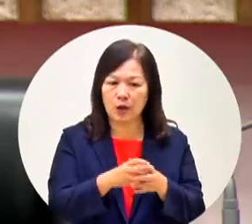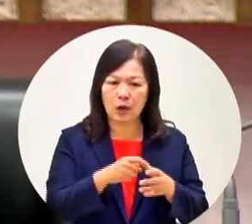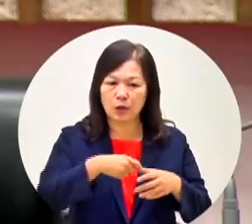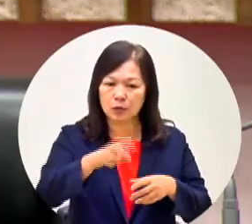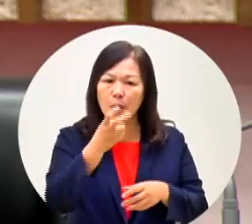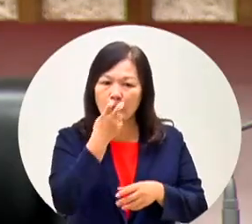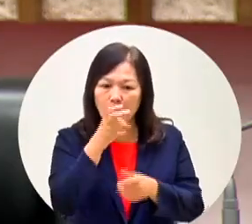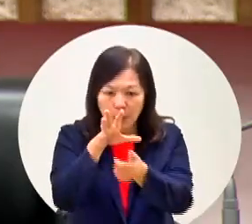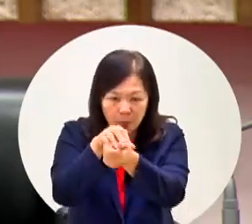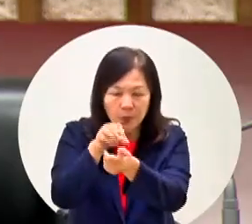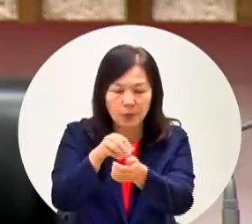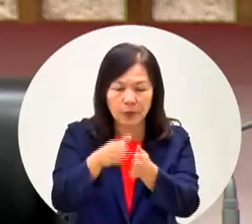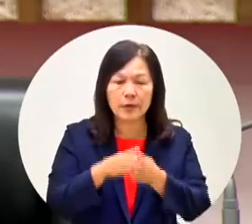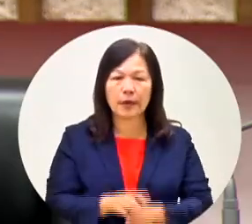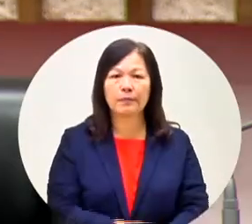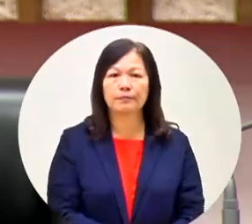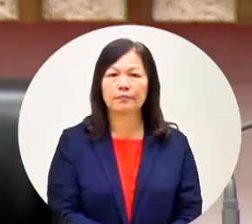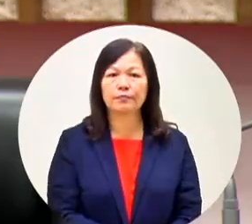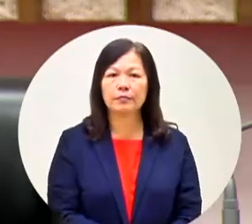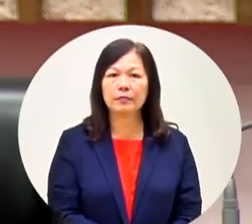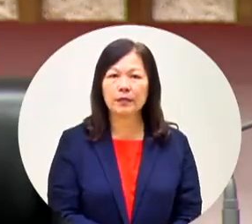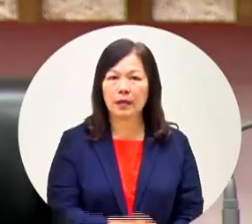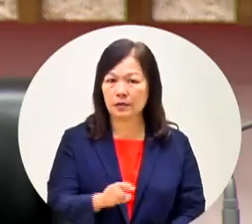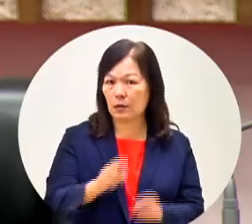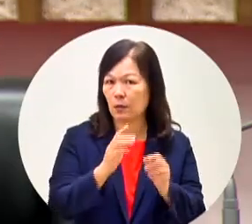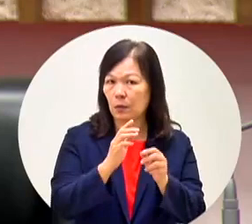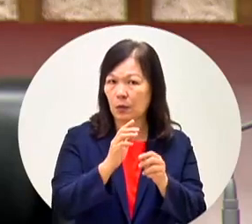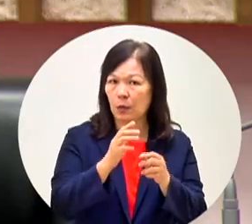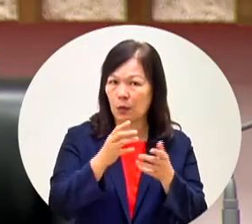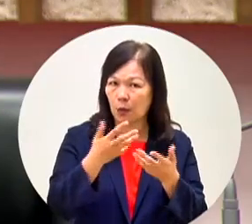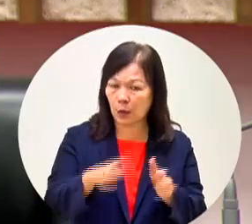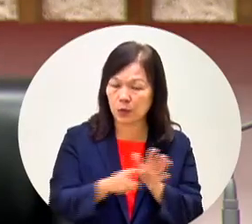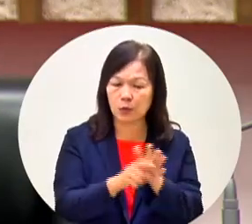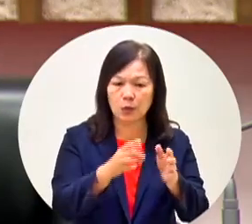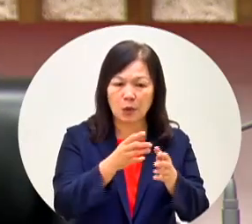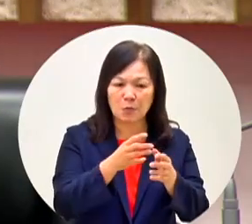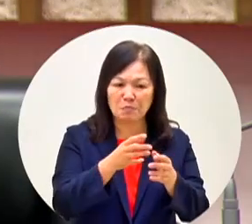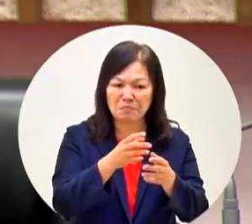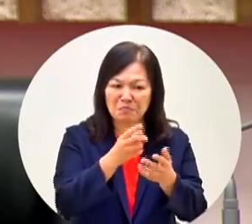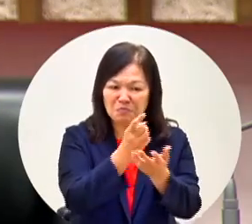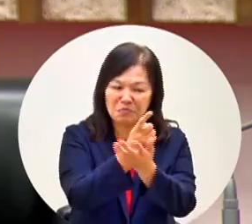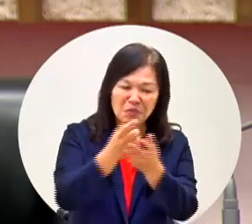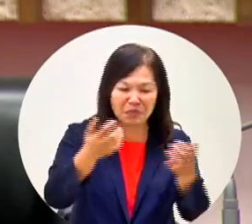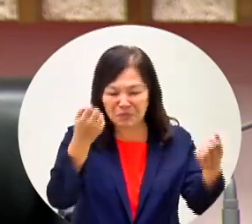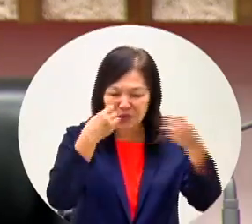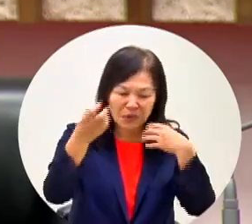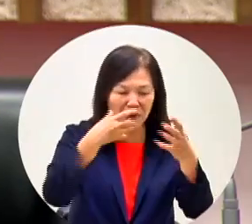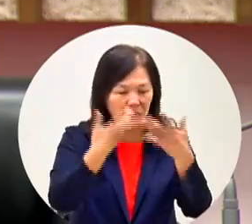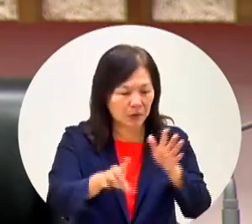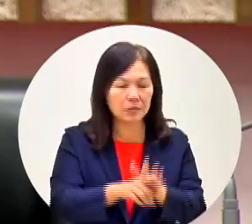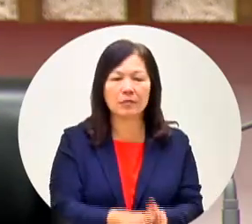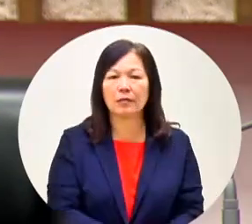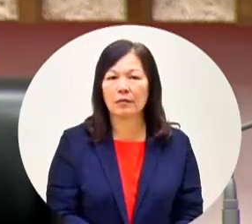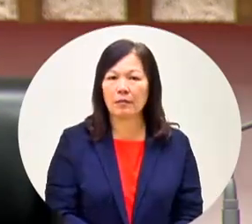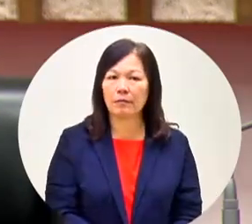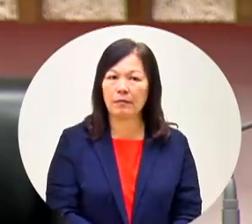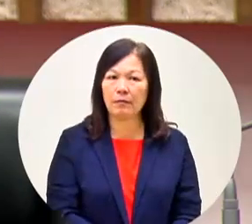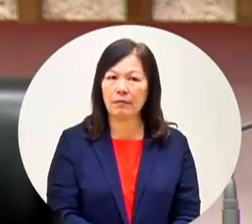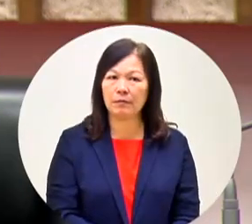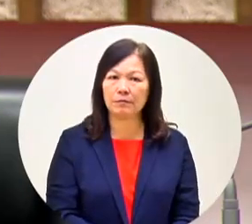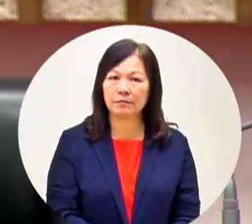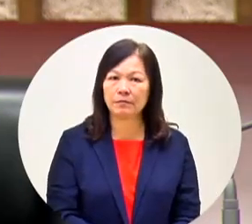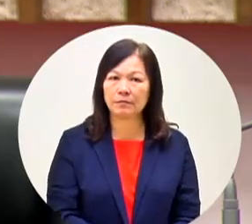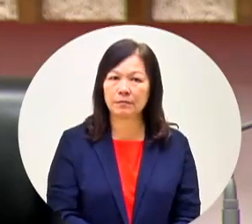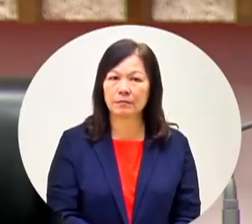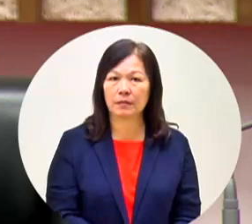当中呢有相当多的各界的声音，有很多的意见。我相信呢在市府团队也会针